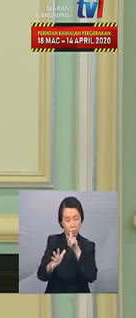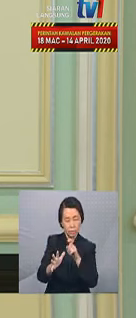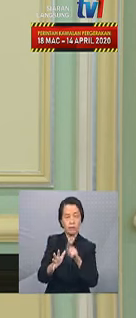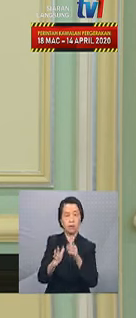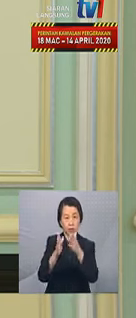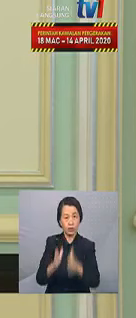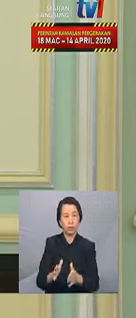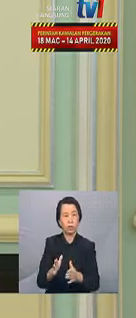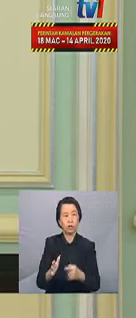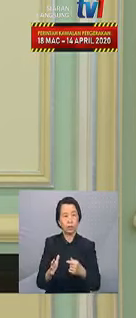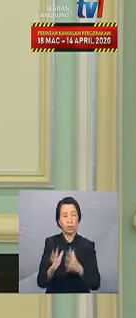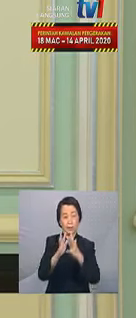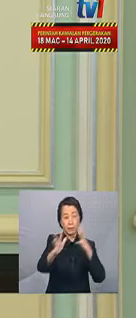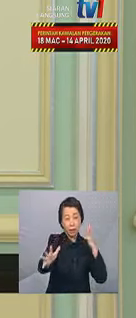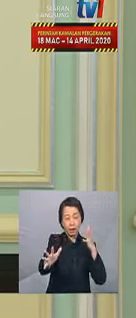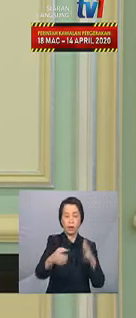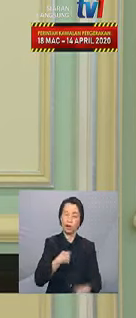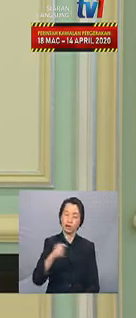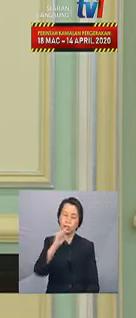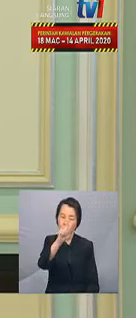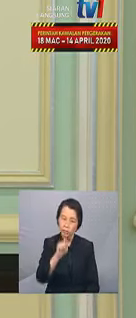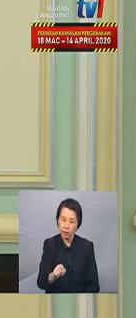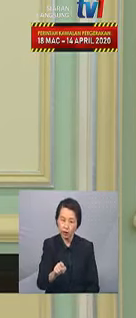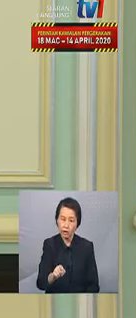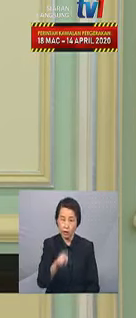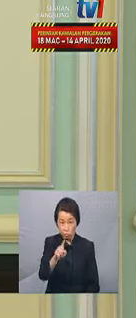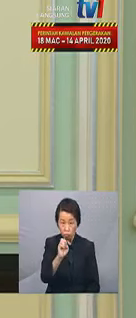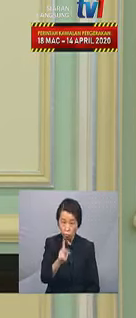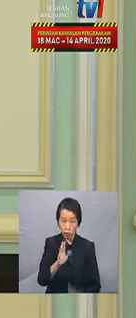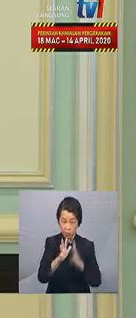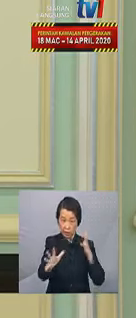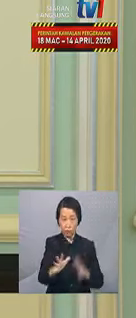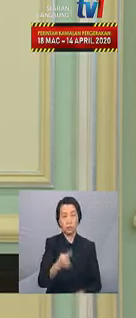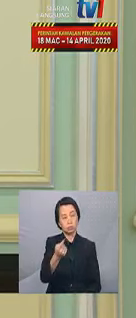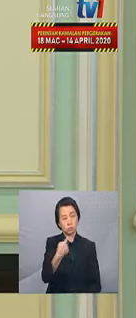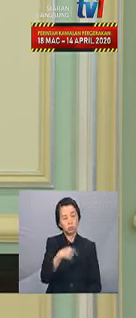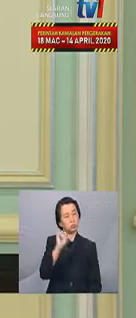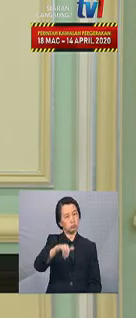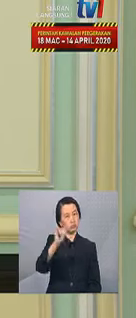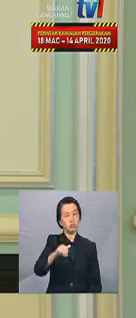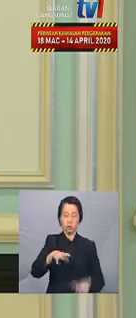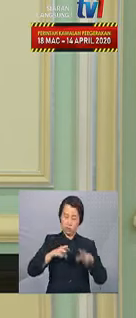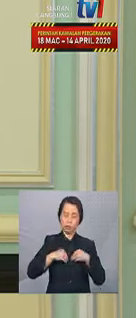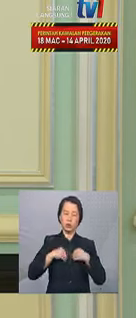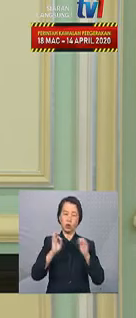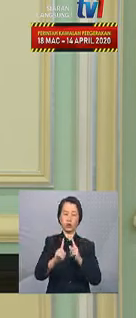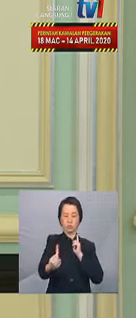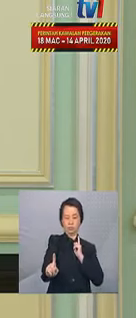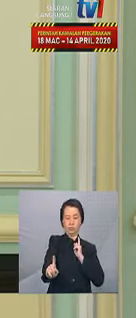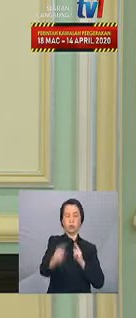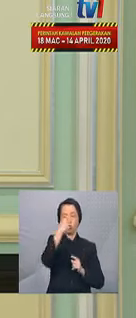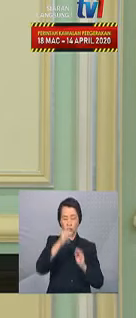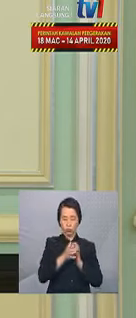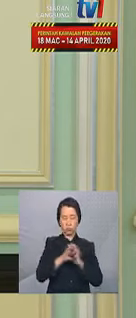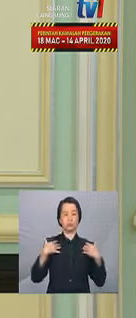pengguna, pengunjung yang beratur tersebut, saya tanya dia, "Are you okay?" Dia kata, "Yes. Kita terima kerana untuk kesihatan